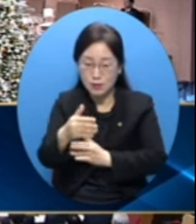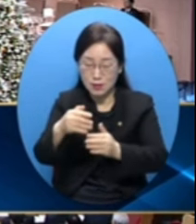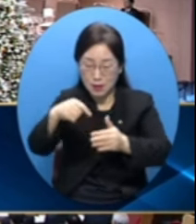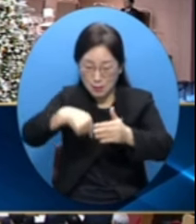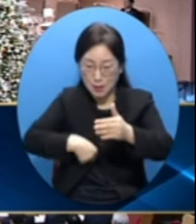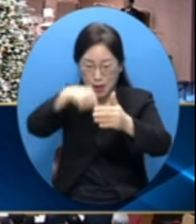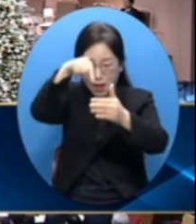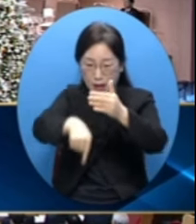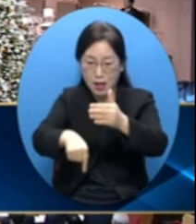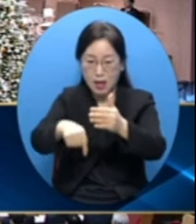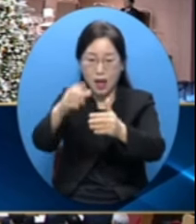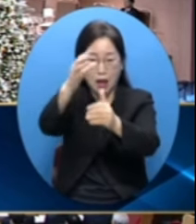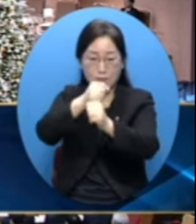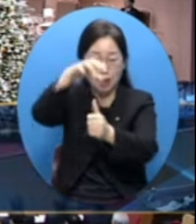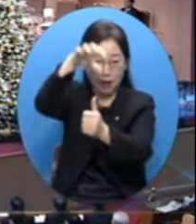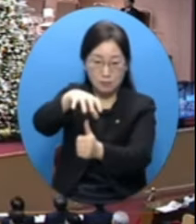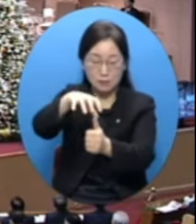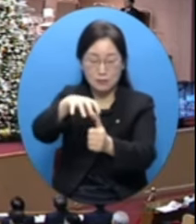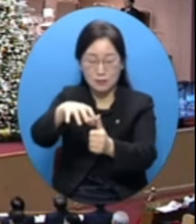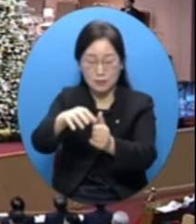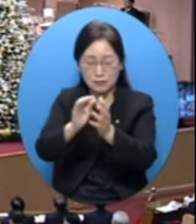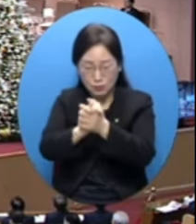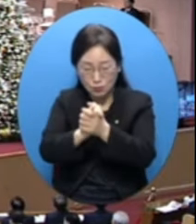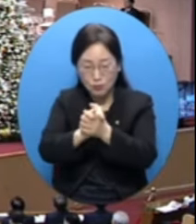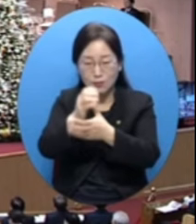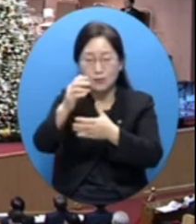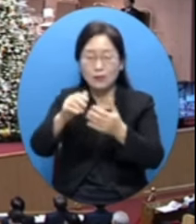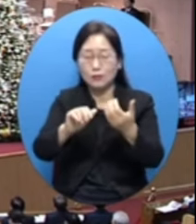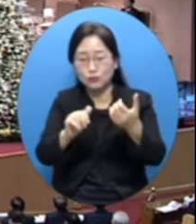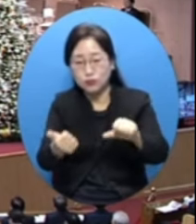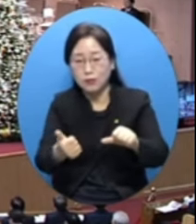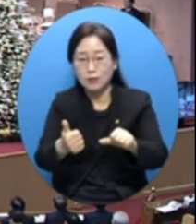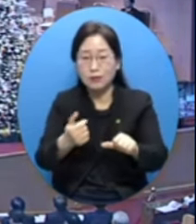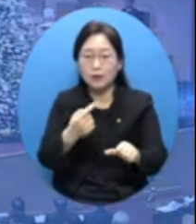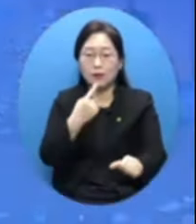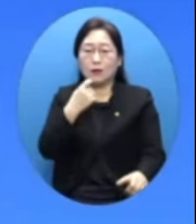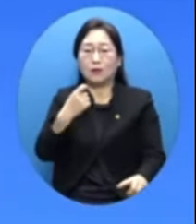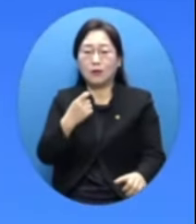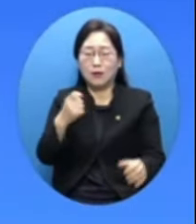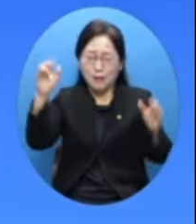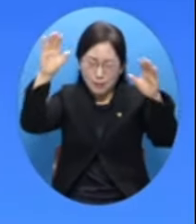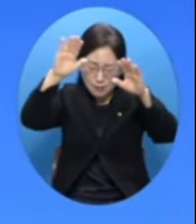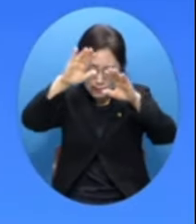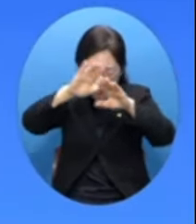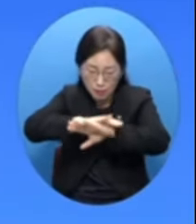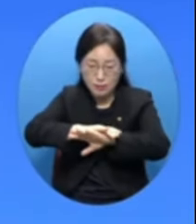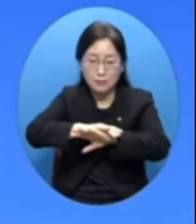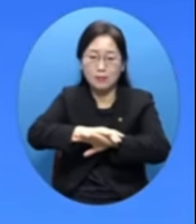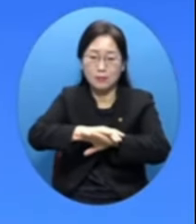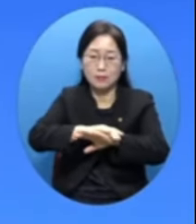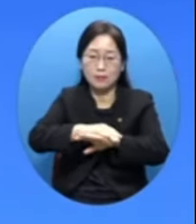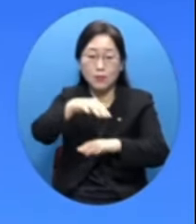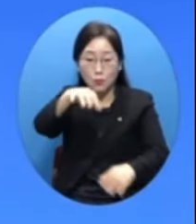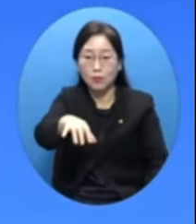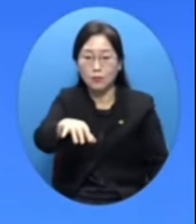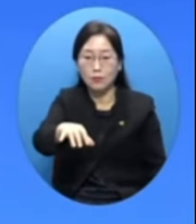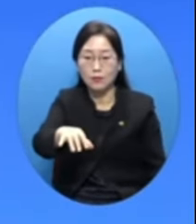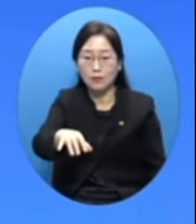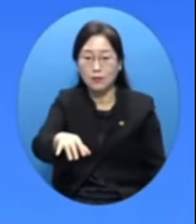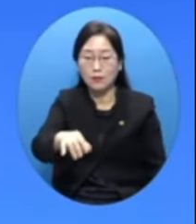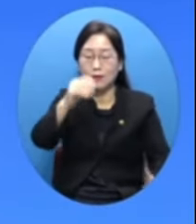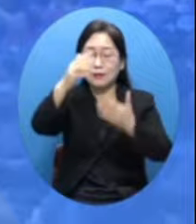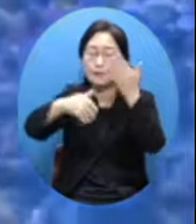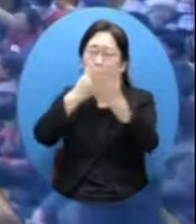기도합니다. 죽음의 공포와 싸우면서 캄캄해서 아무것도 보이지 않는 그곳에서 하나님께